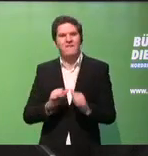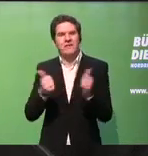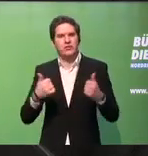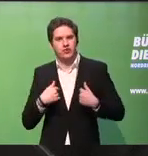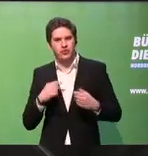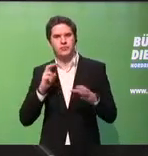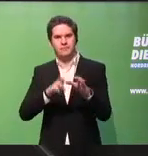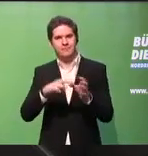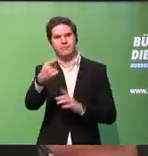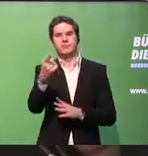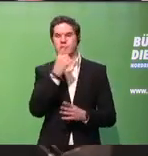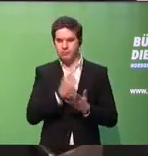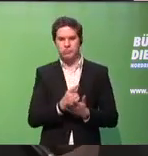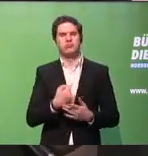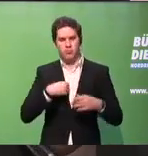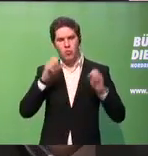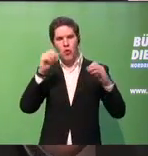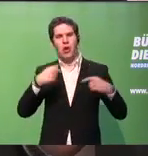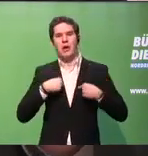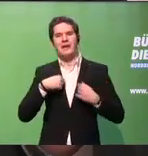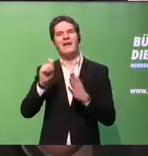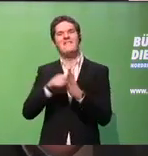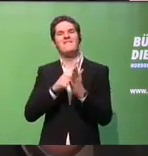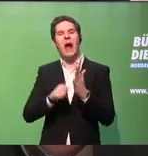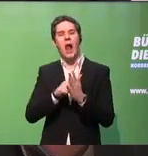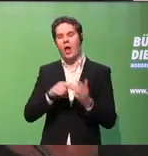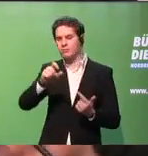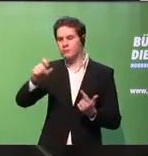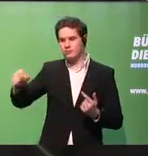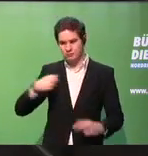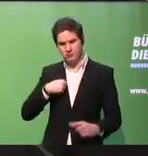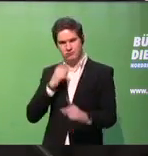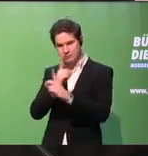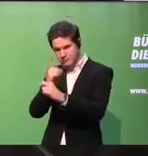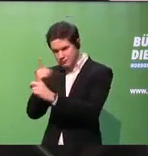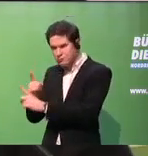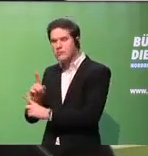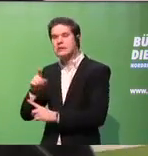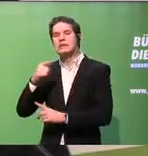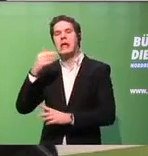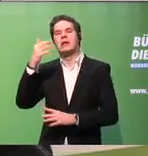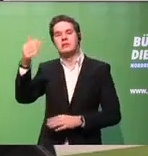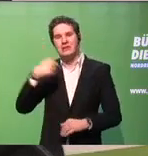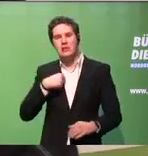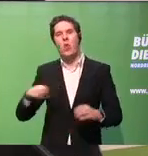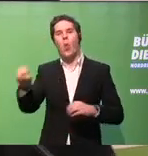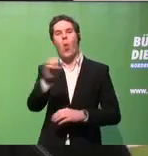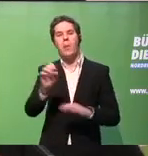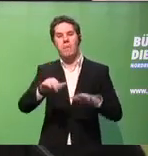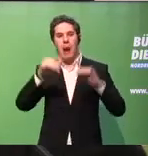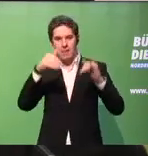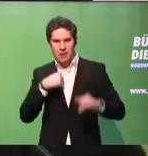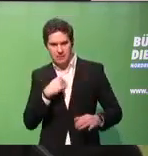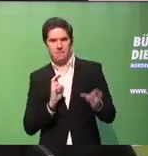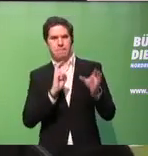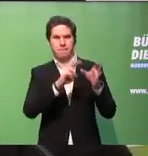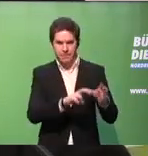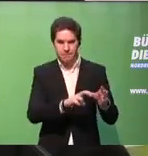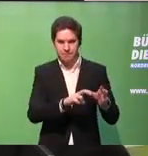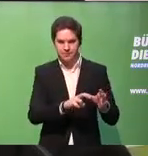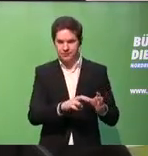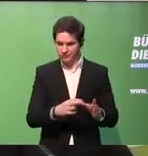erst zu den Wählerinnen und Wählern und dann ins Europäische Parlament. Und ich muss sagen, in diesen